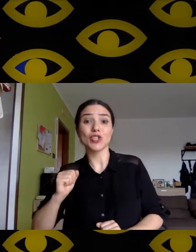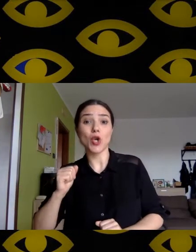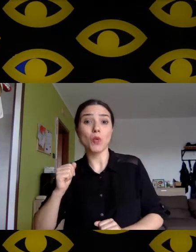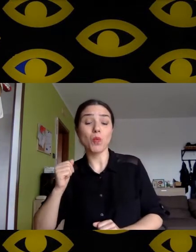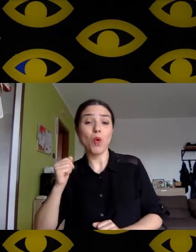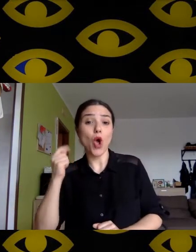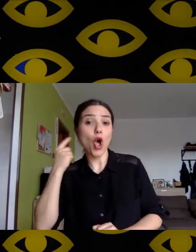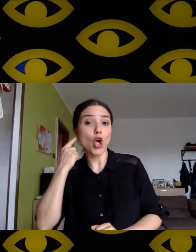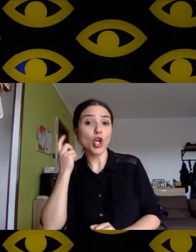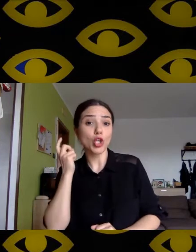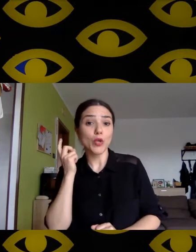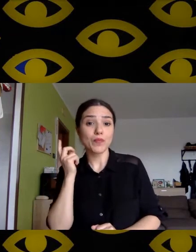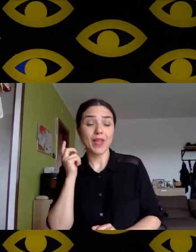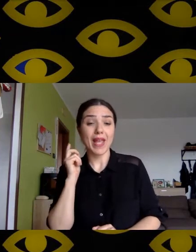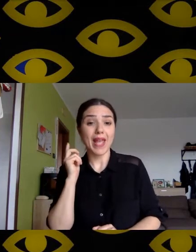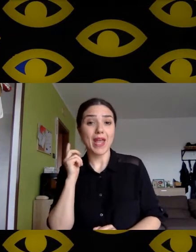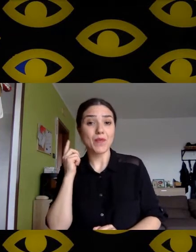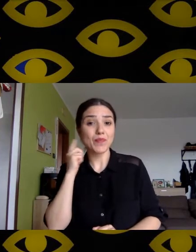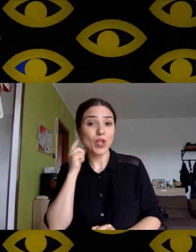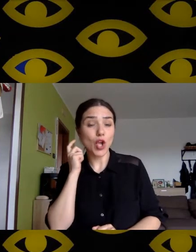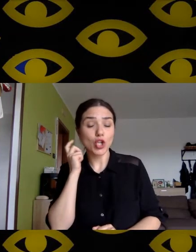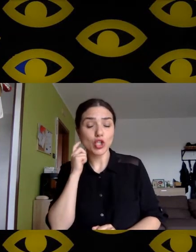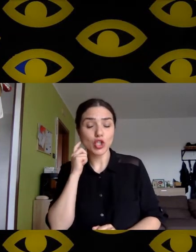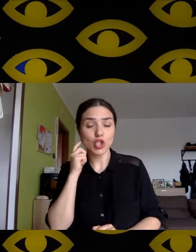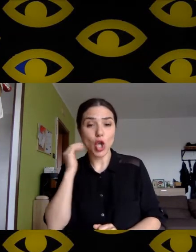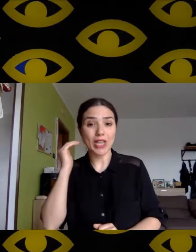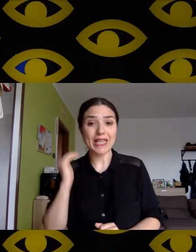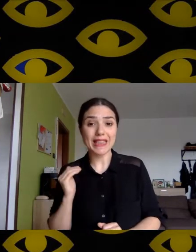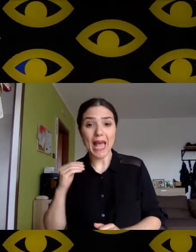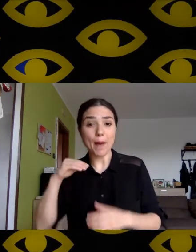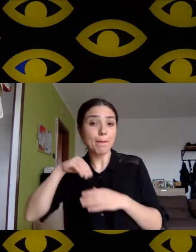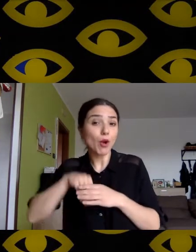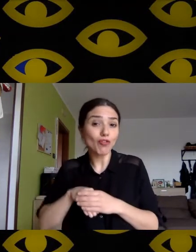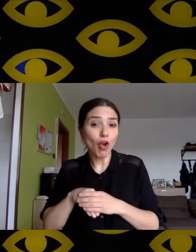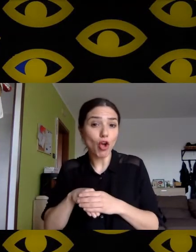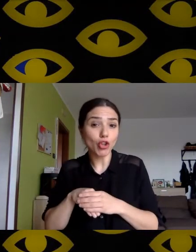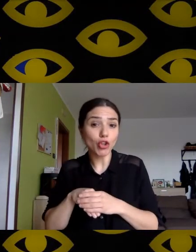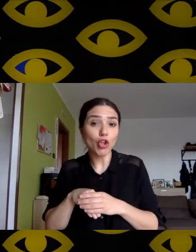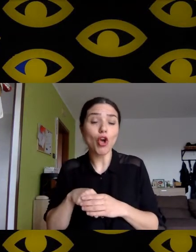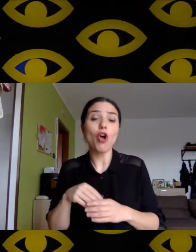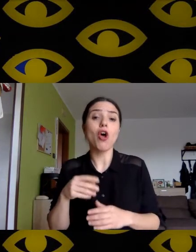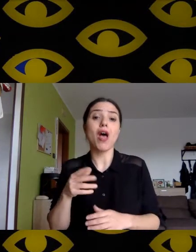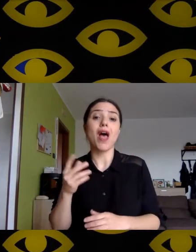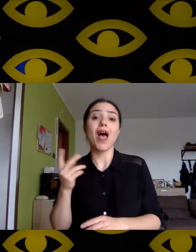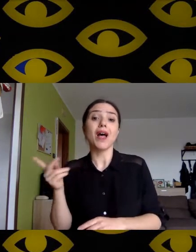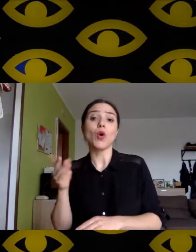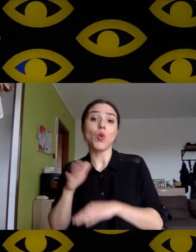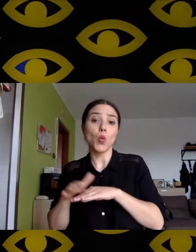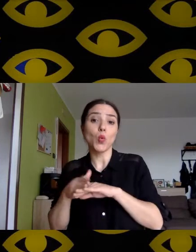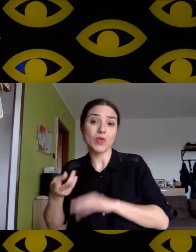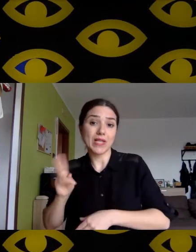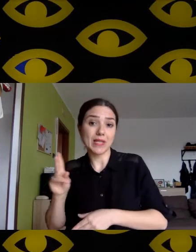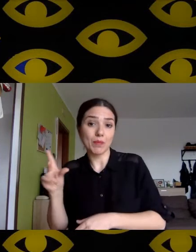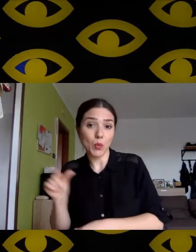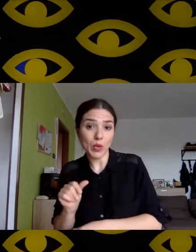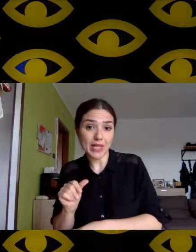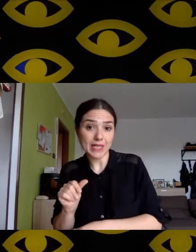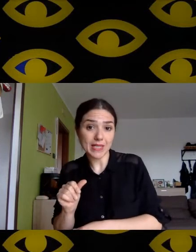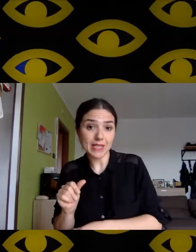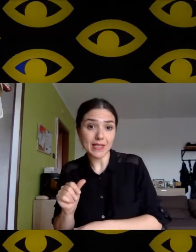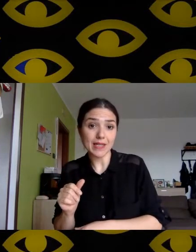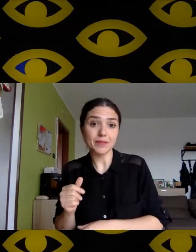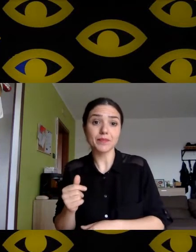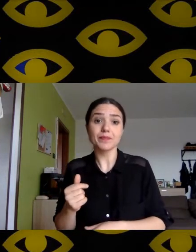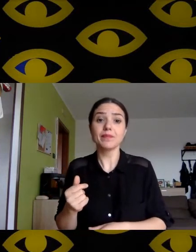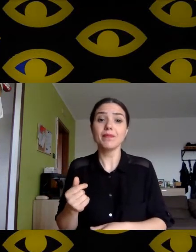totalmente sordi o lo sono diventati, e quindi hanno bisogno della lingua dei segni. Voi sapete anche che, o forse non lo sapete, ve lo dico in questo momento, che